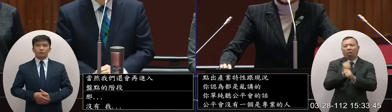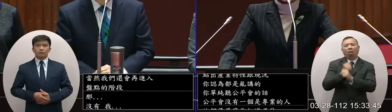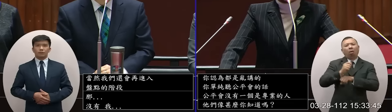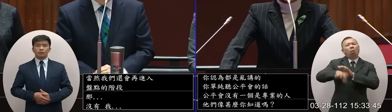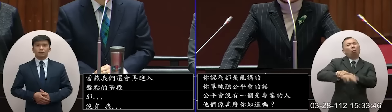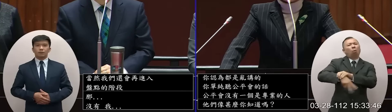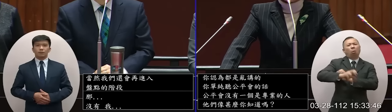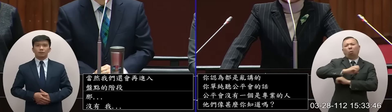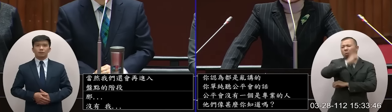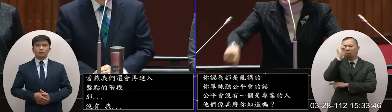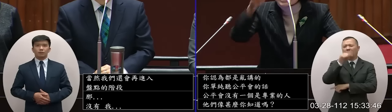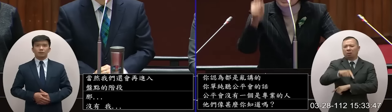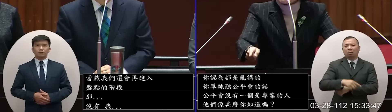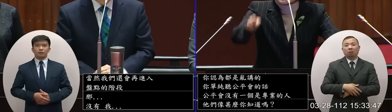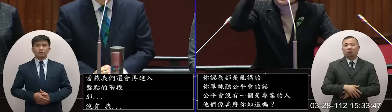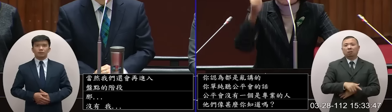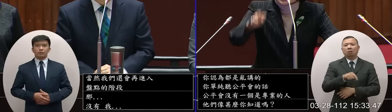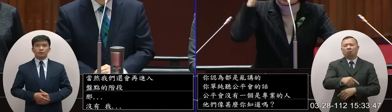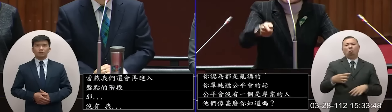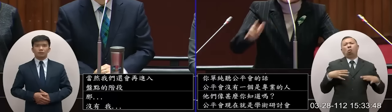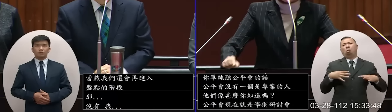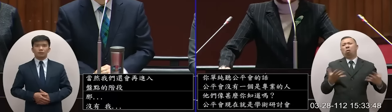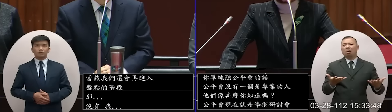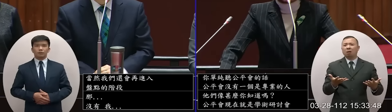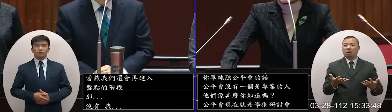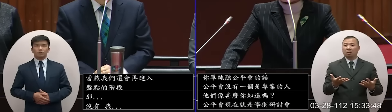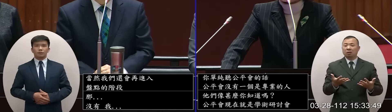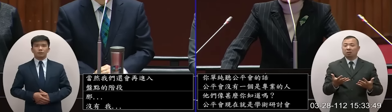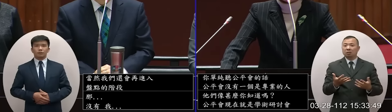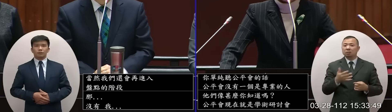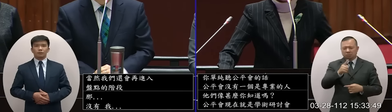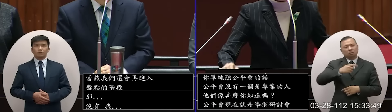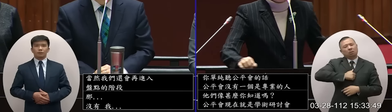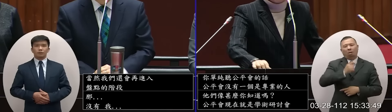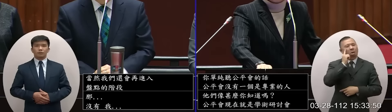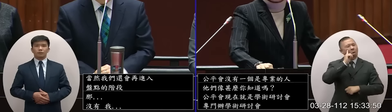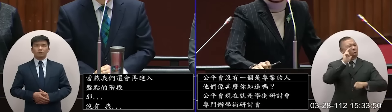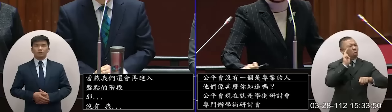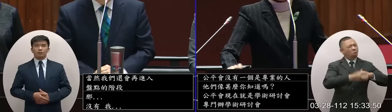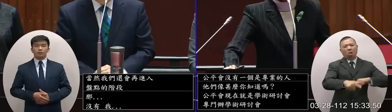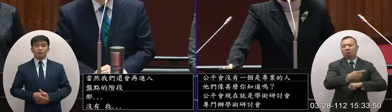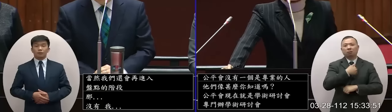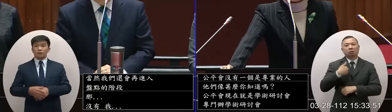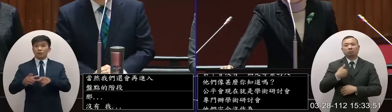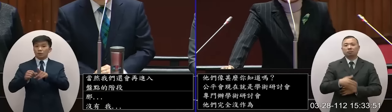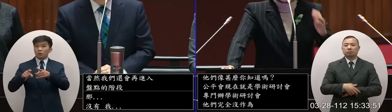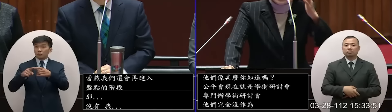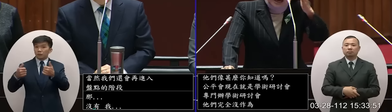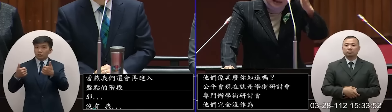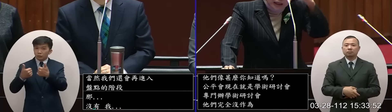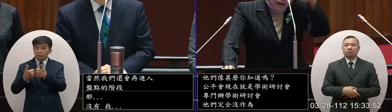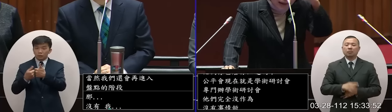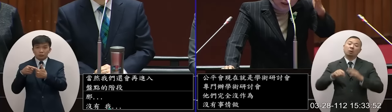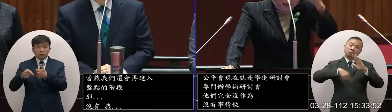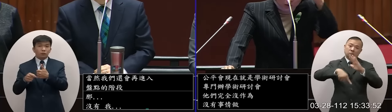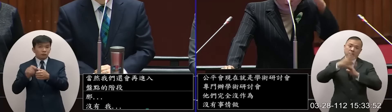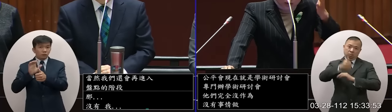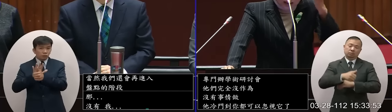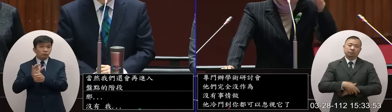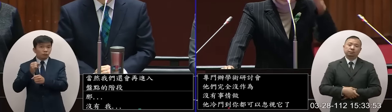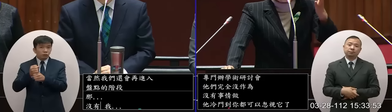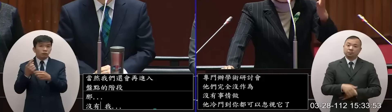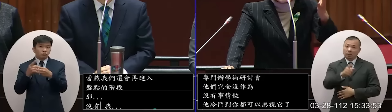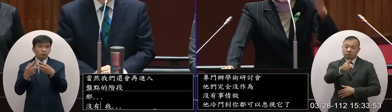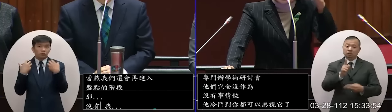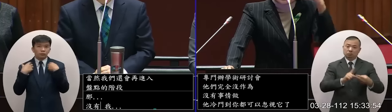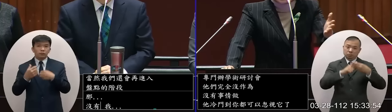事情做。他冷门到你都可以忽视他了。 那公评会的功能也 好，院长，那您这边是不是主责就